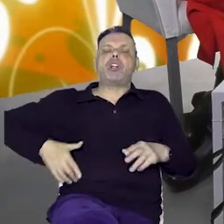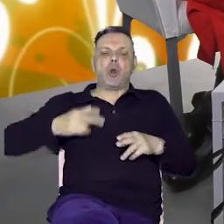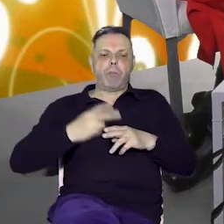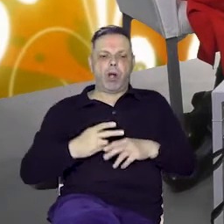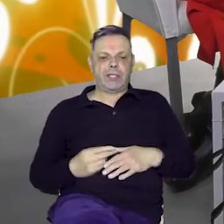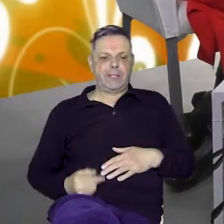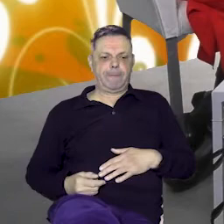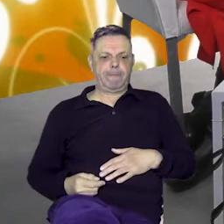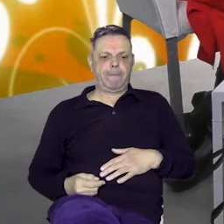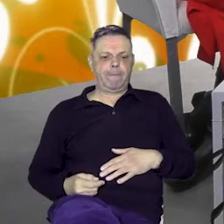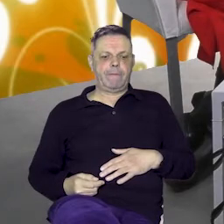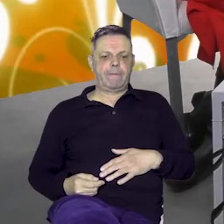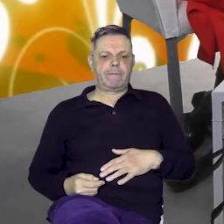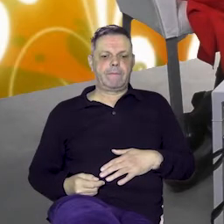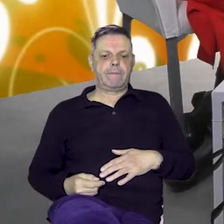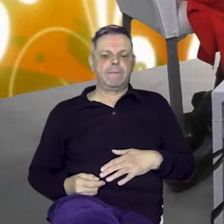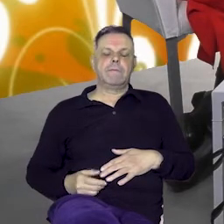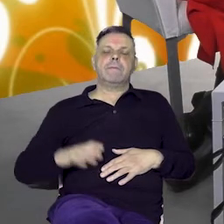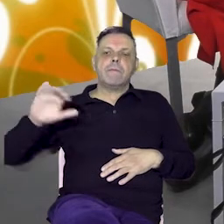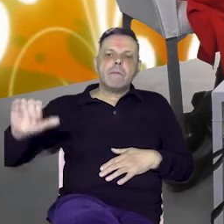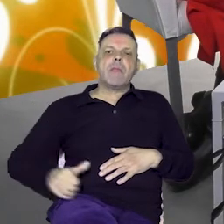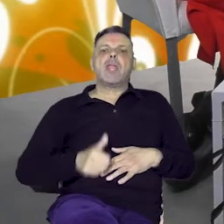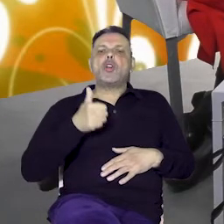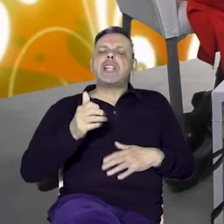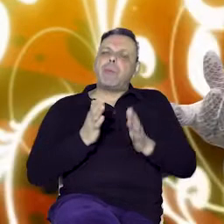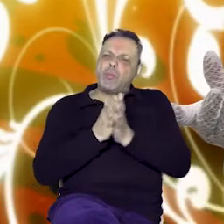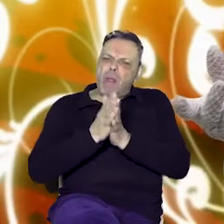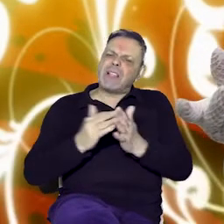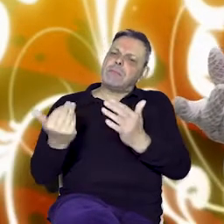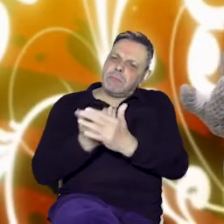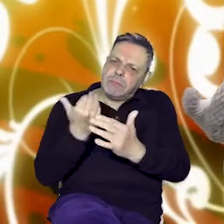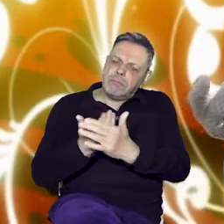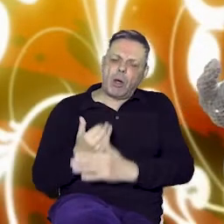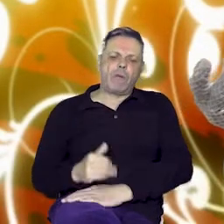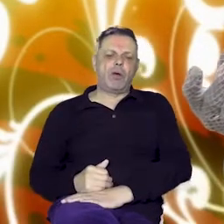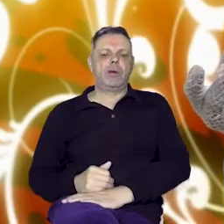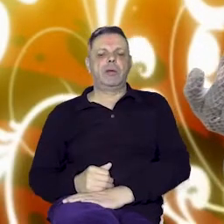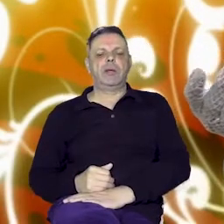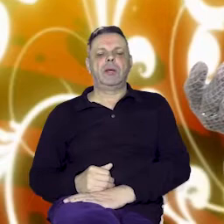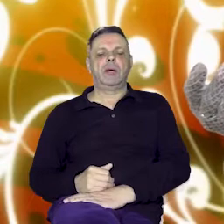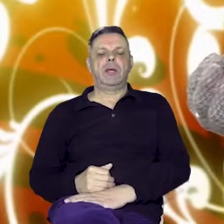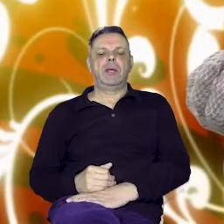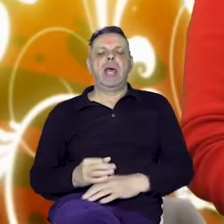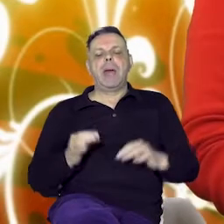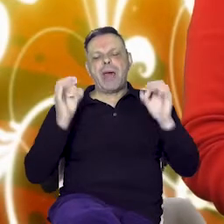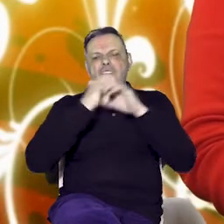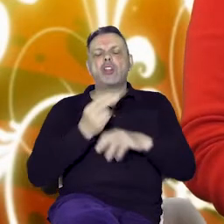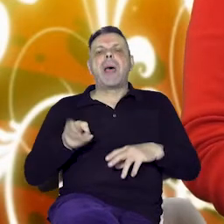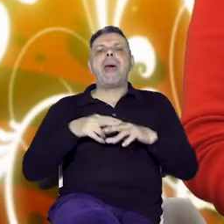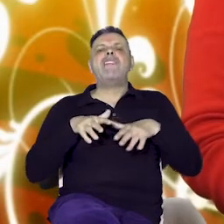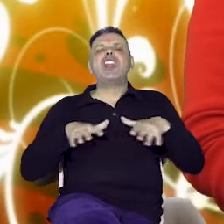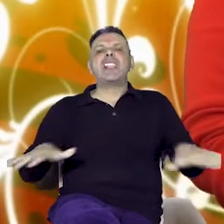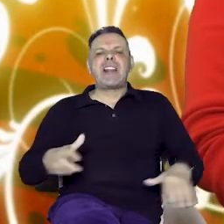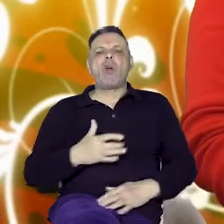koje su to oštećenje. Još nam jednom ponovite, jer to je jako važno znati. Nažalost, najviše stradavaju srce i